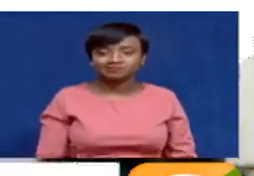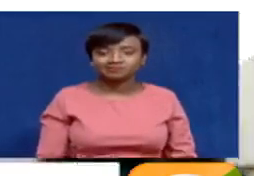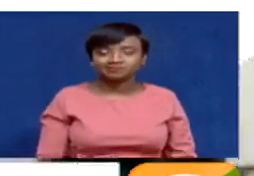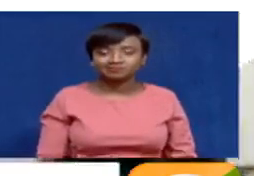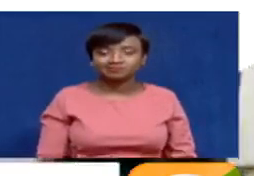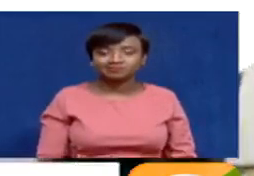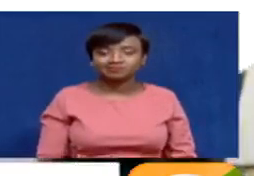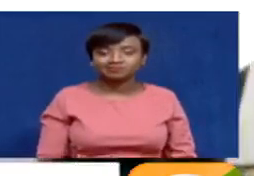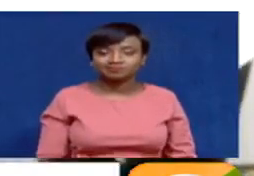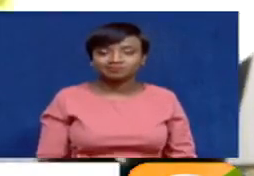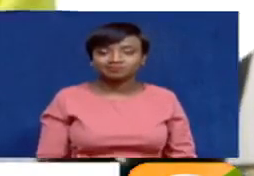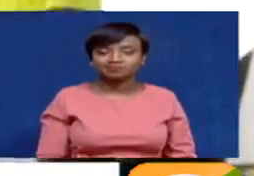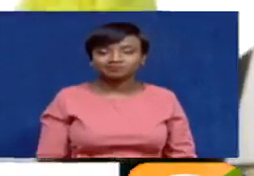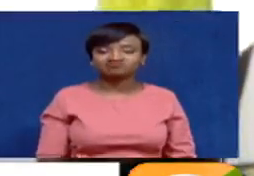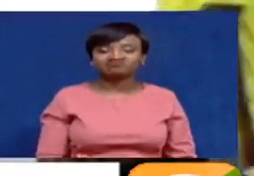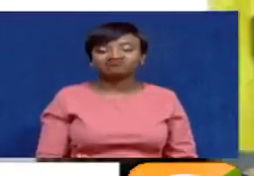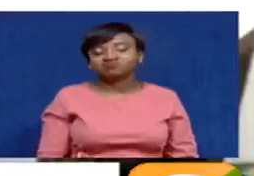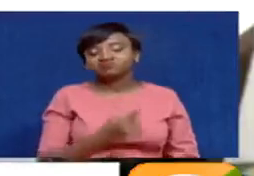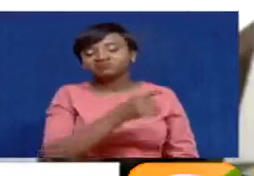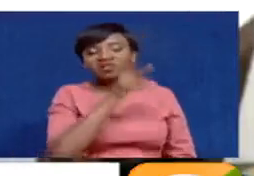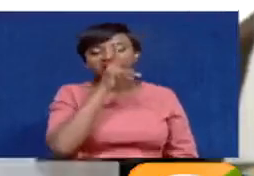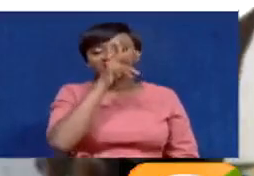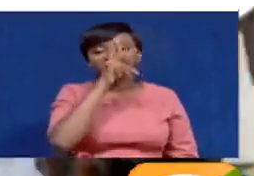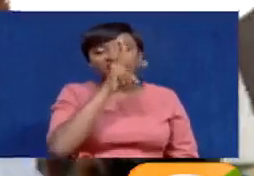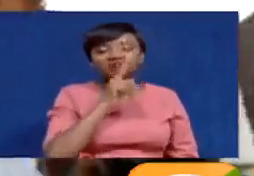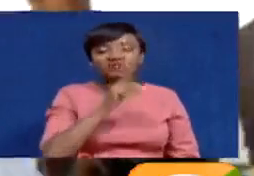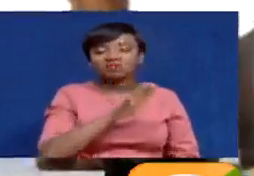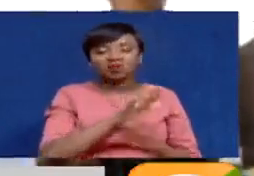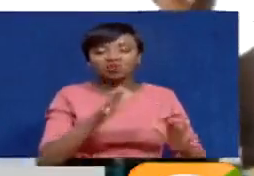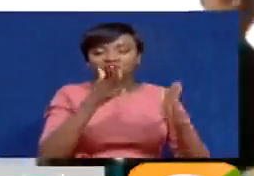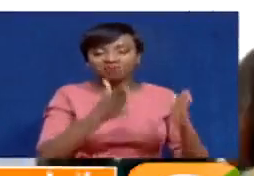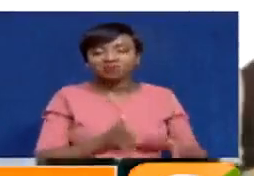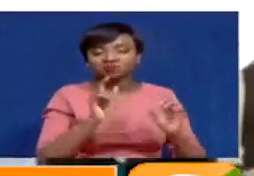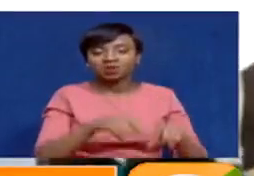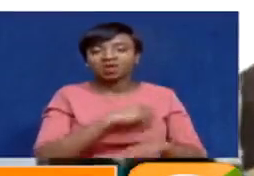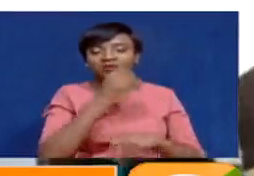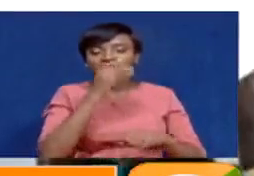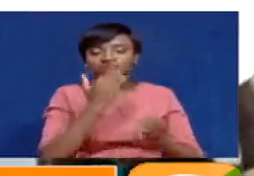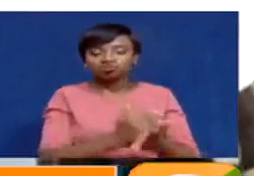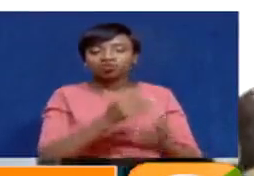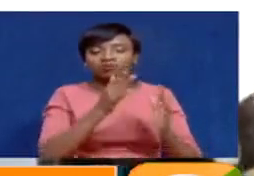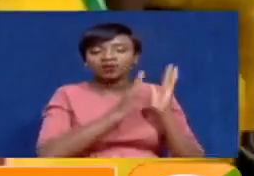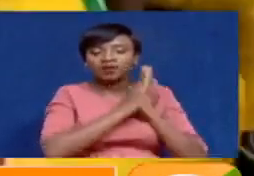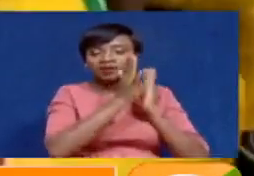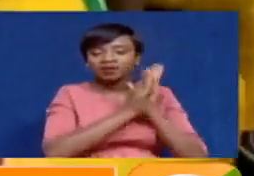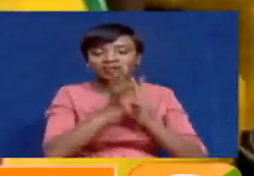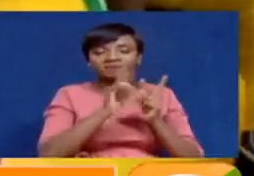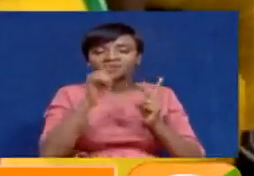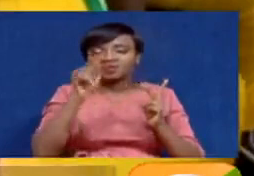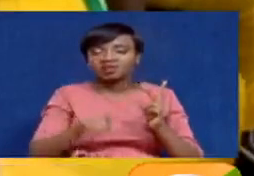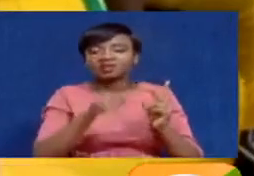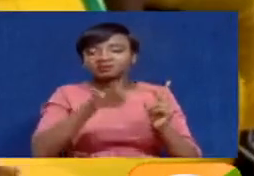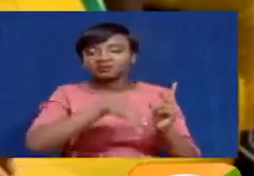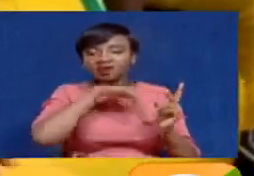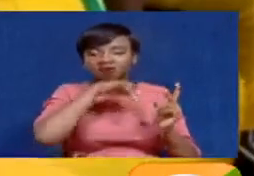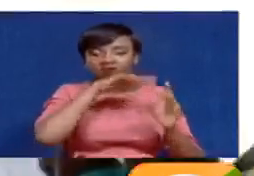Walikuwa wanapiga kelele kila siku, nobody can stop reggae, sijui Raila lazima kuwe president, Raila